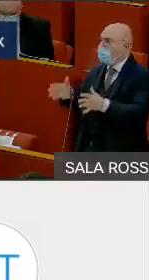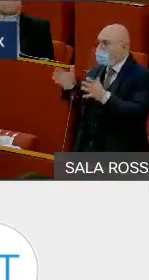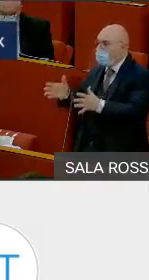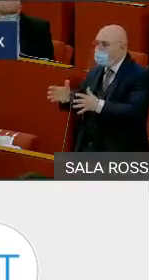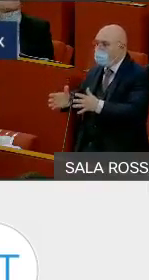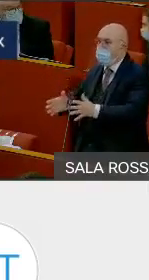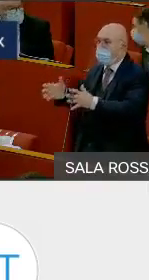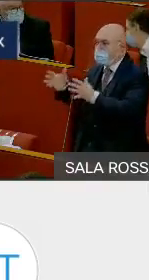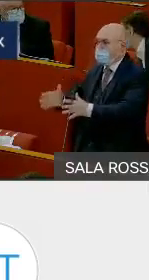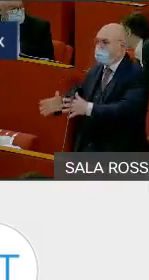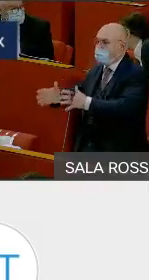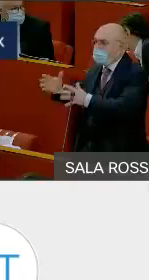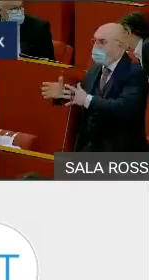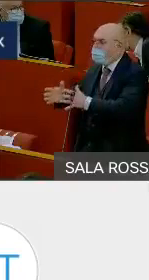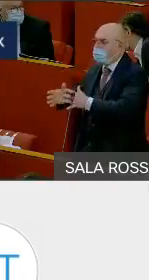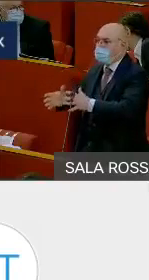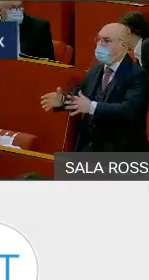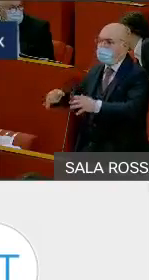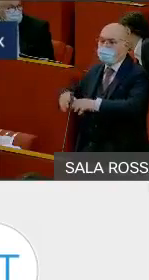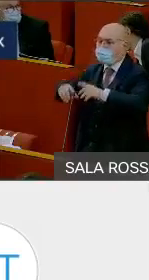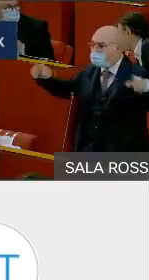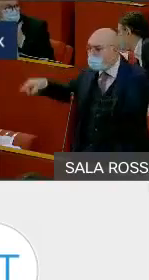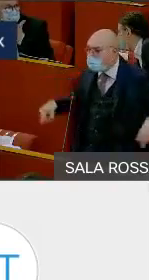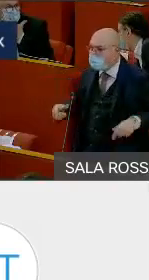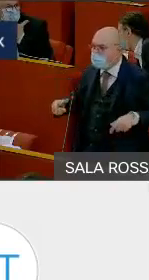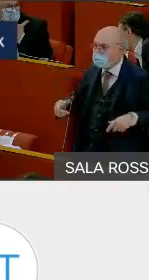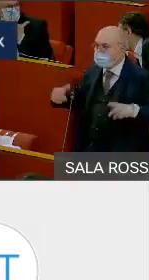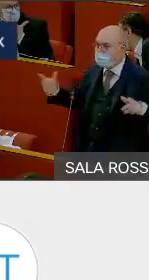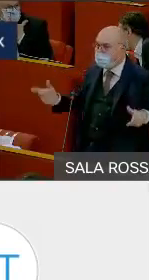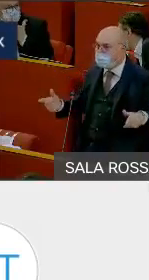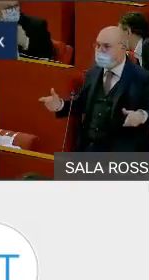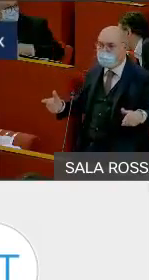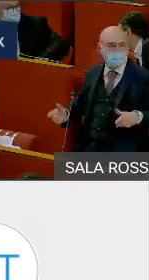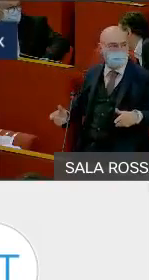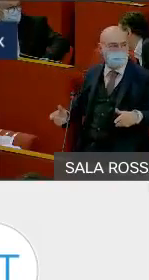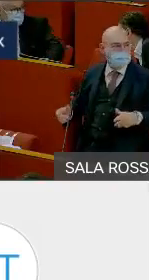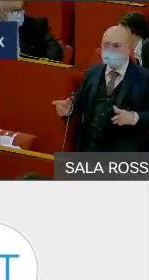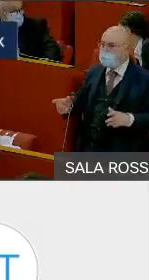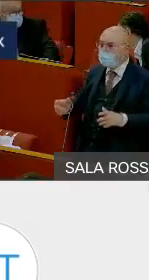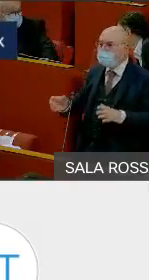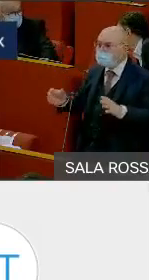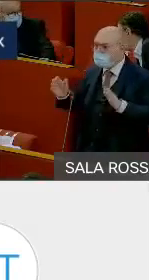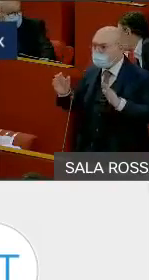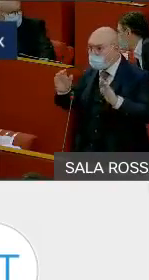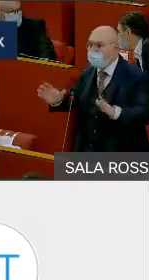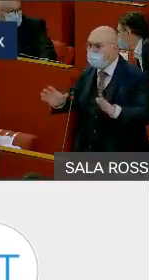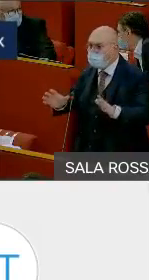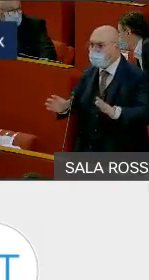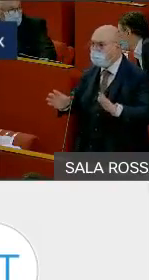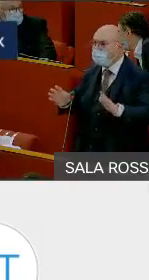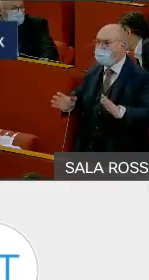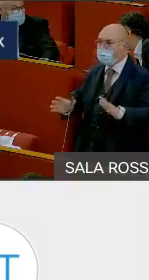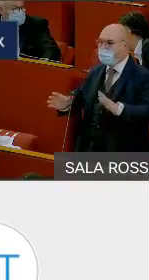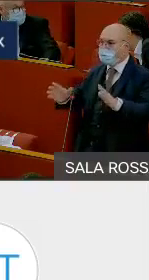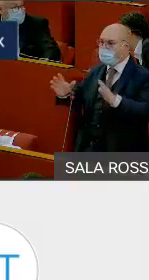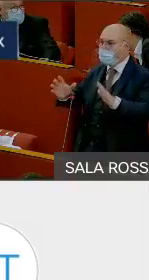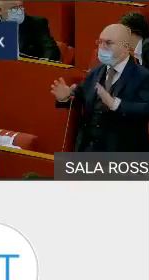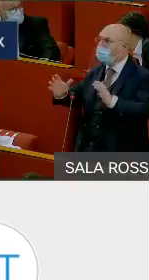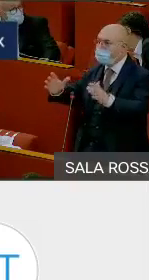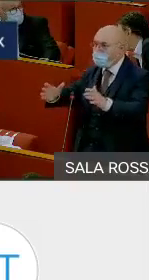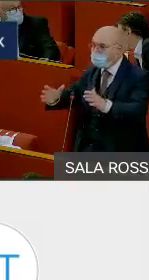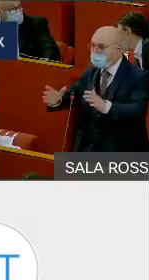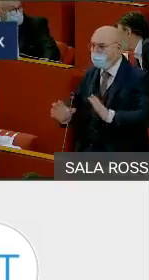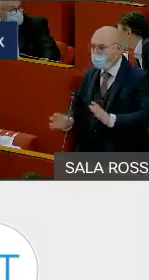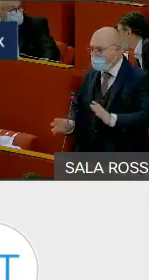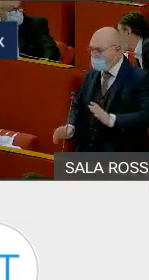limita la capacità da parte dei rappresentanti della città della comunità di porre in qualche modo delle